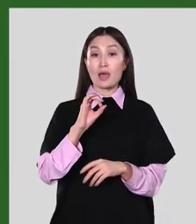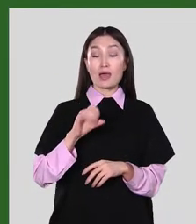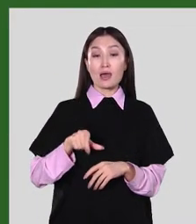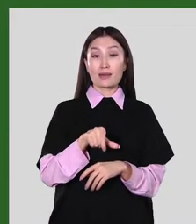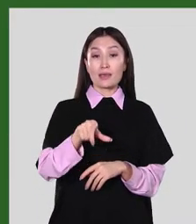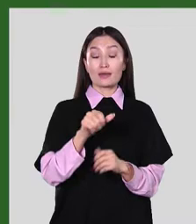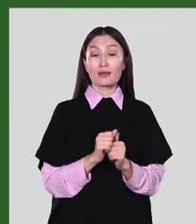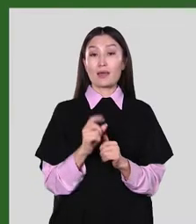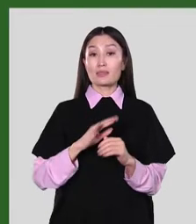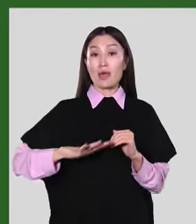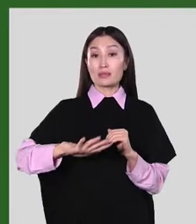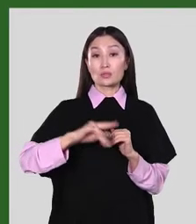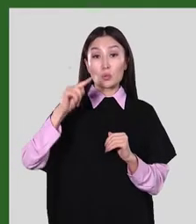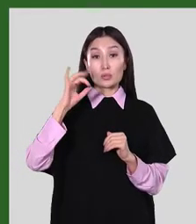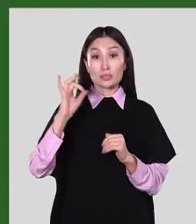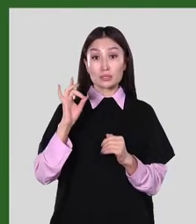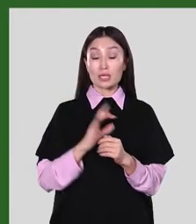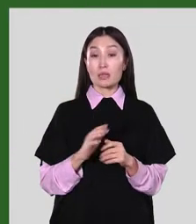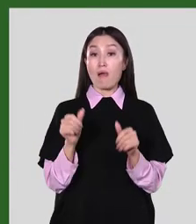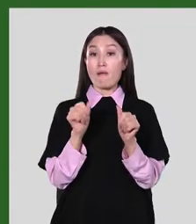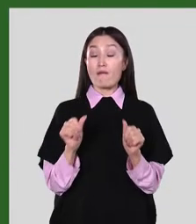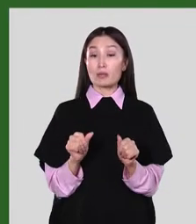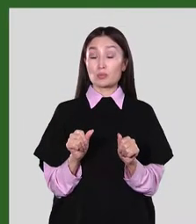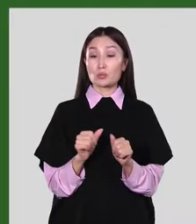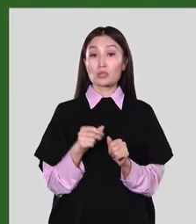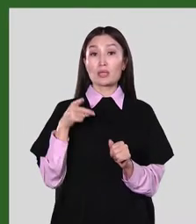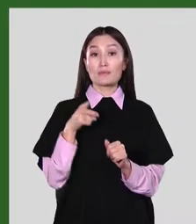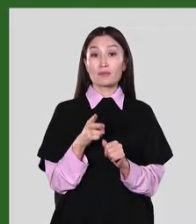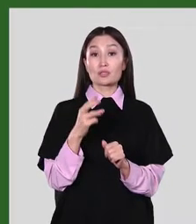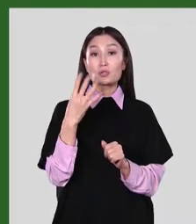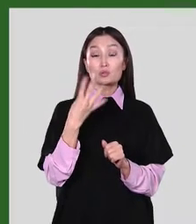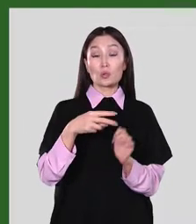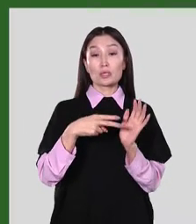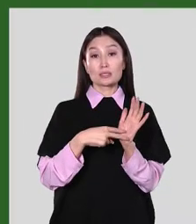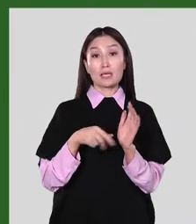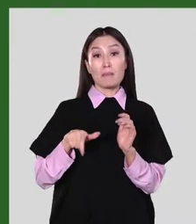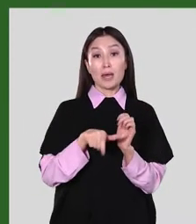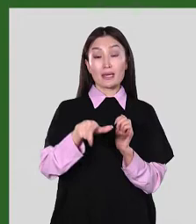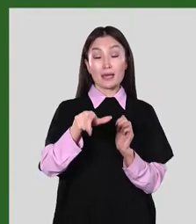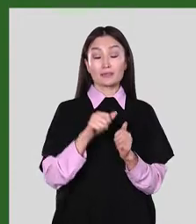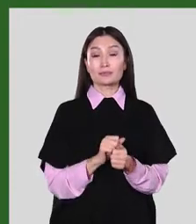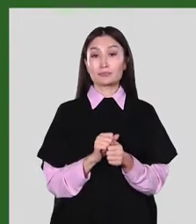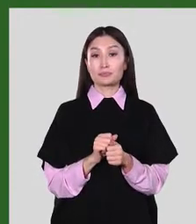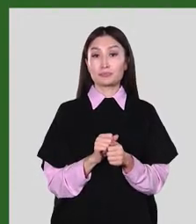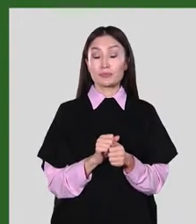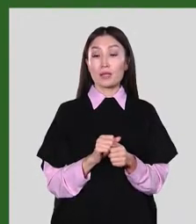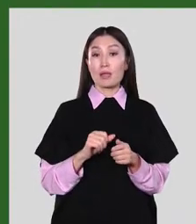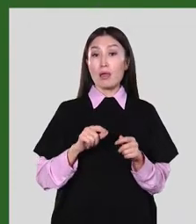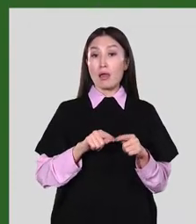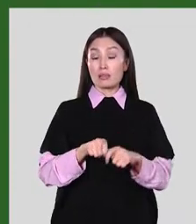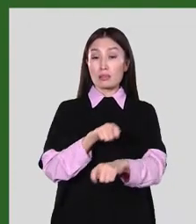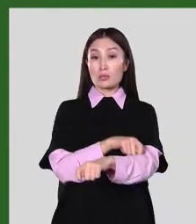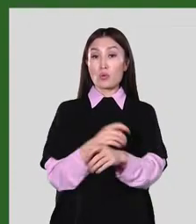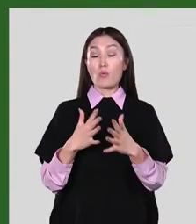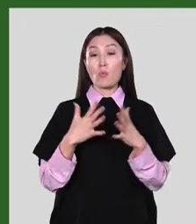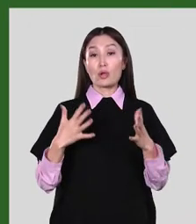на территории кыргызстана формируются 2047 рек и речушек длиной более